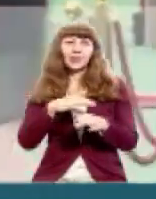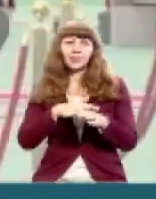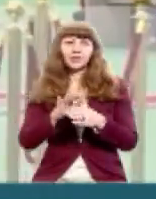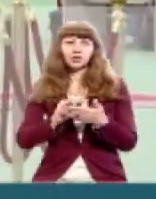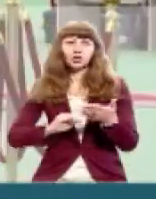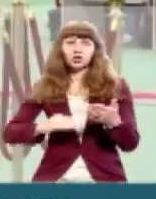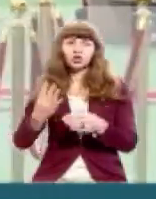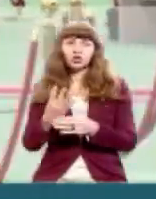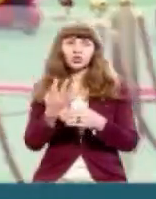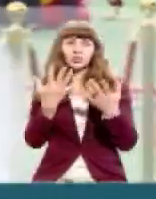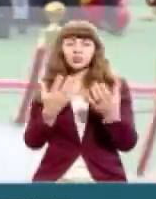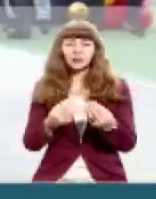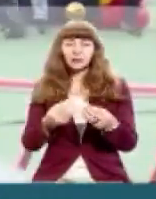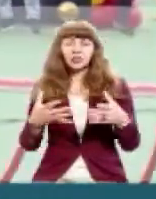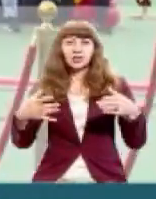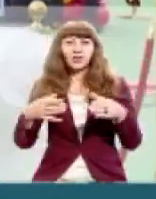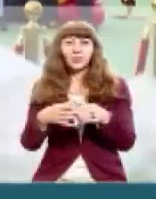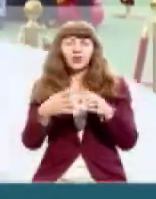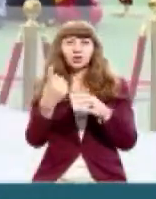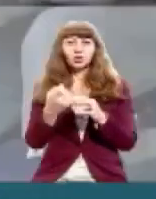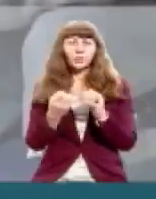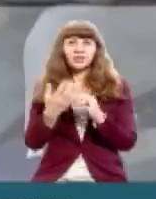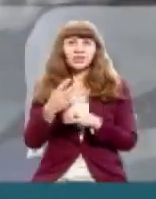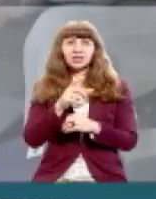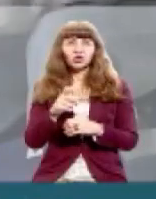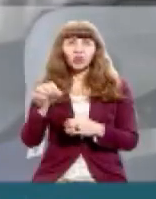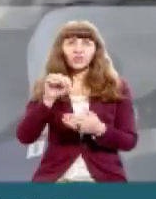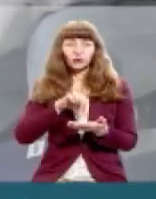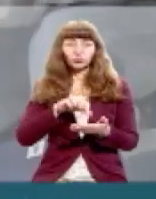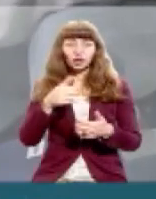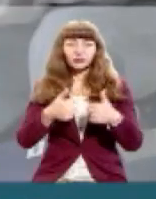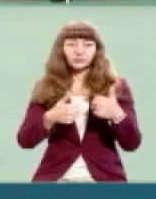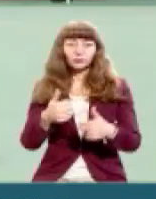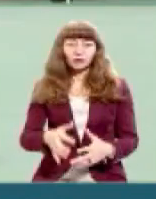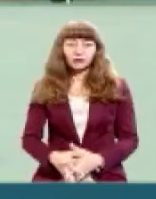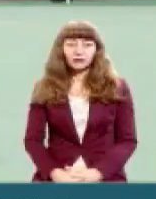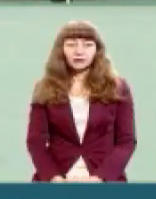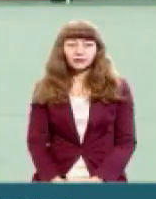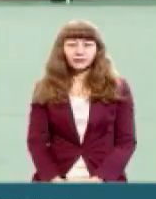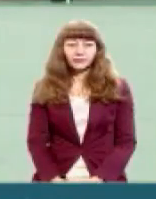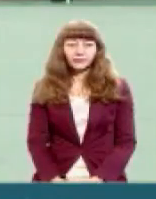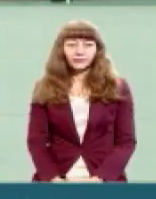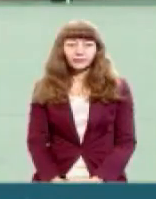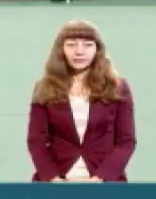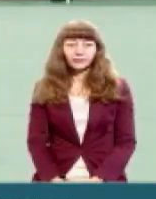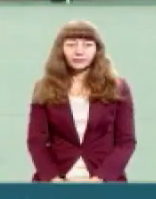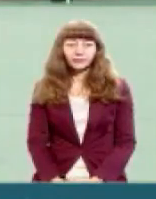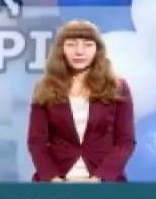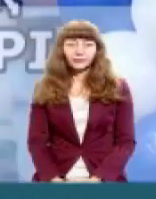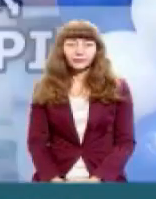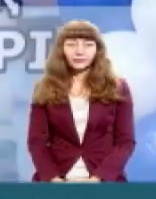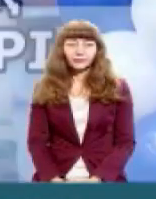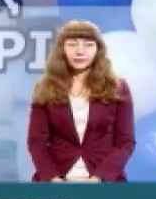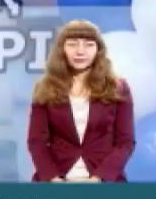115-ке жуық спортшының басын қосты. Сен тұр мен атайын деген сайыпқыран жігіттер 100-ден жүйрік шығып жеңіс тұғырына